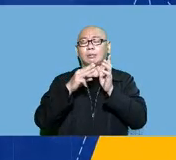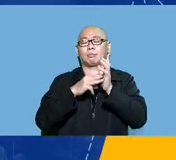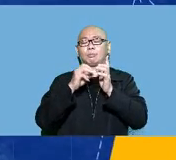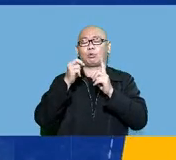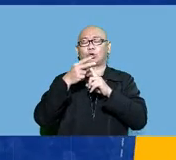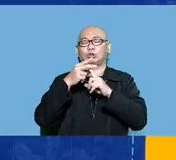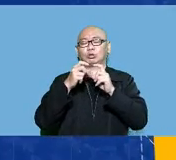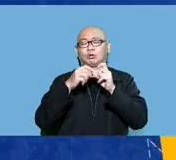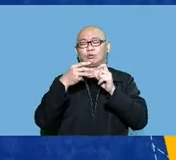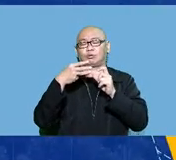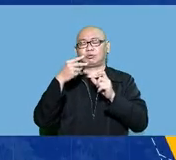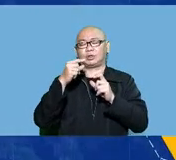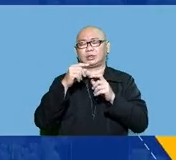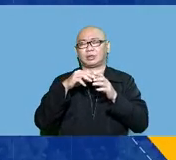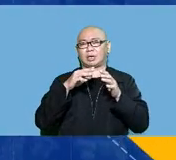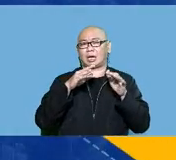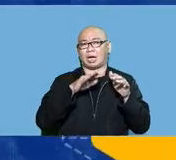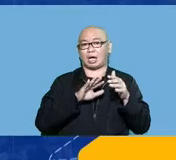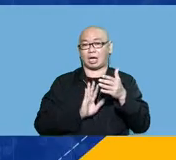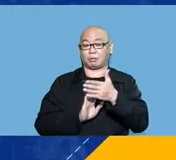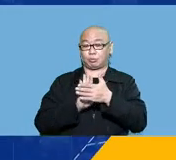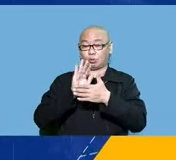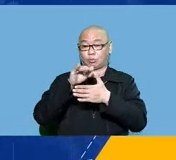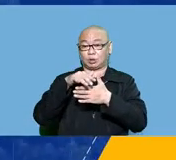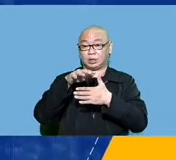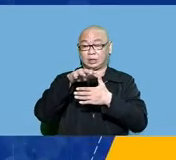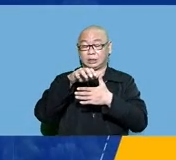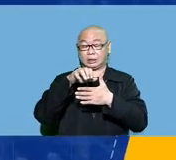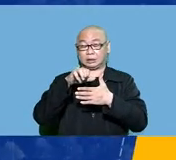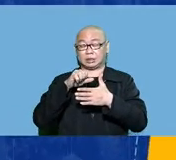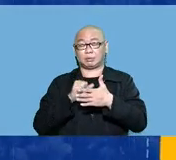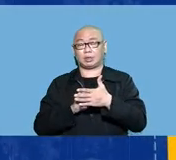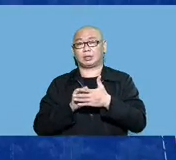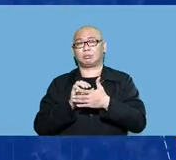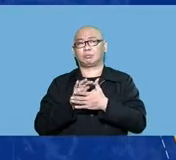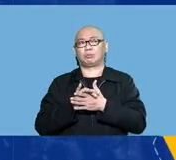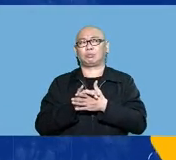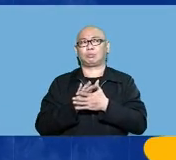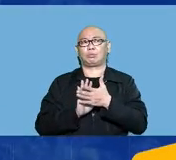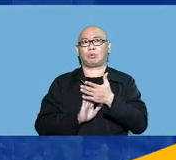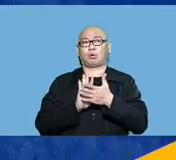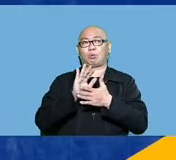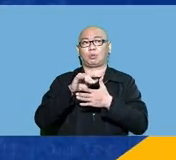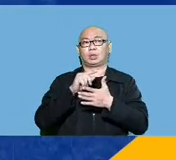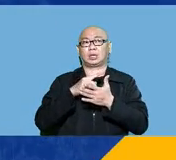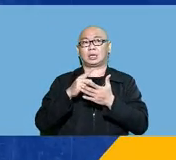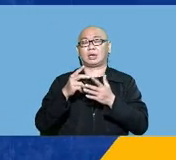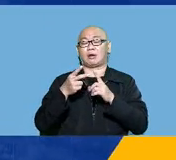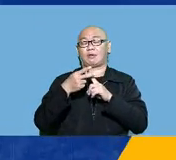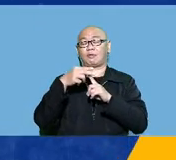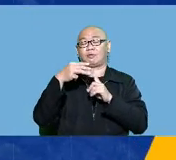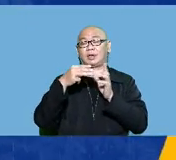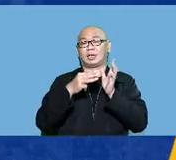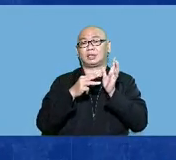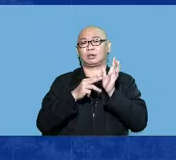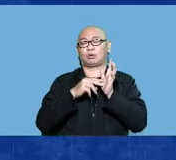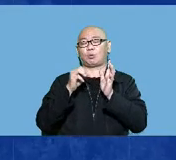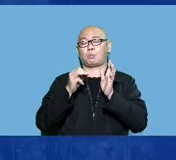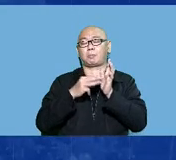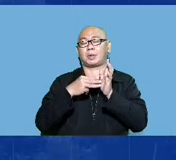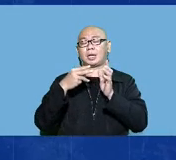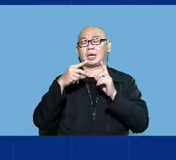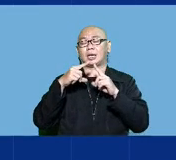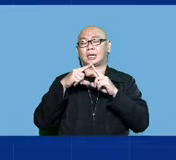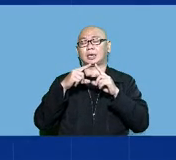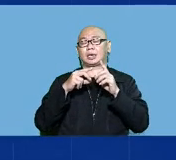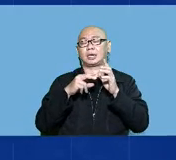air yang melompat, kemudian diisap oleh air yang melompat karena apa fenomena turbulensi,